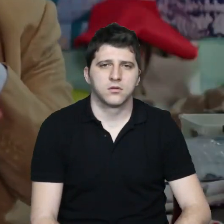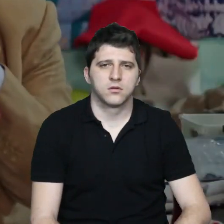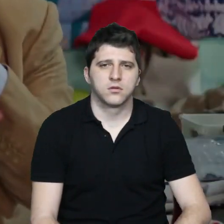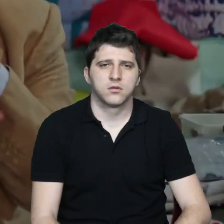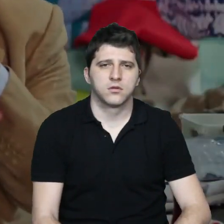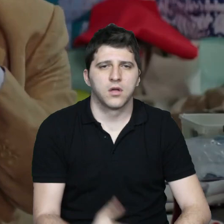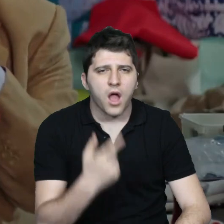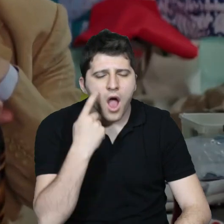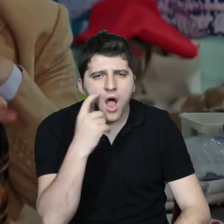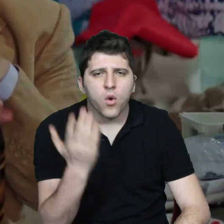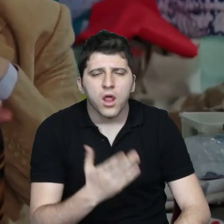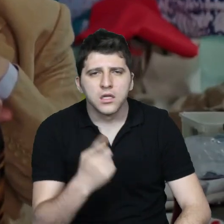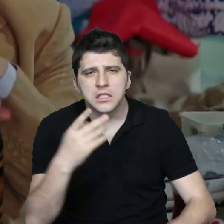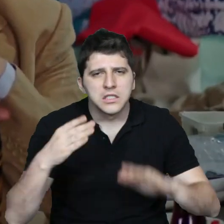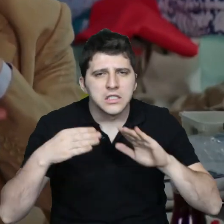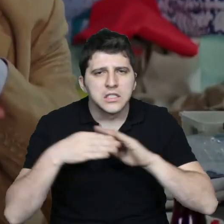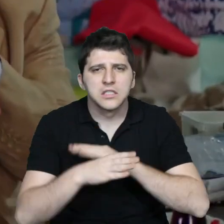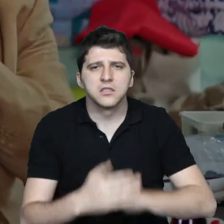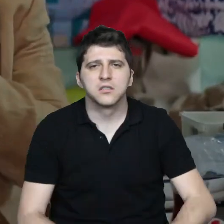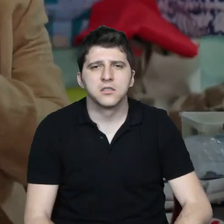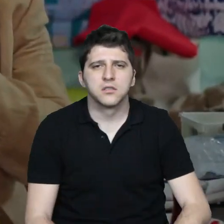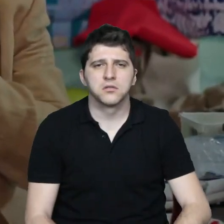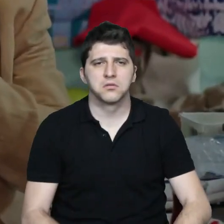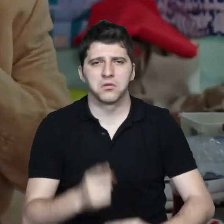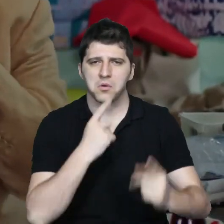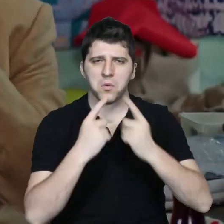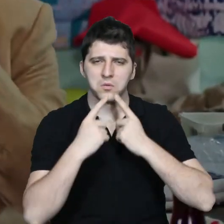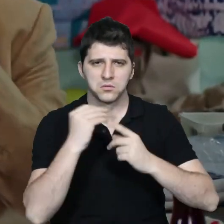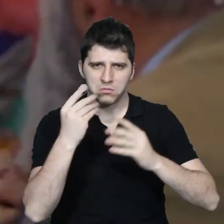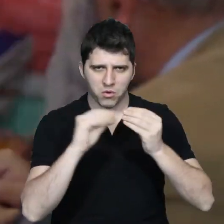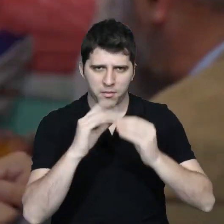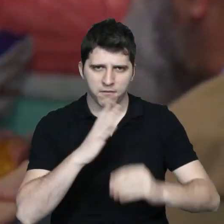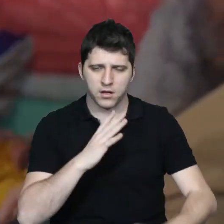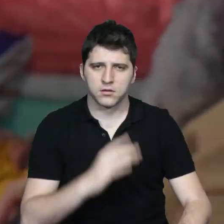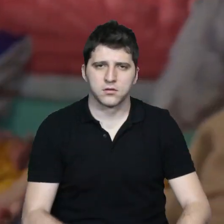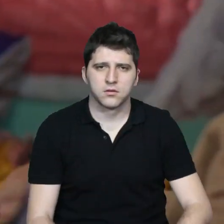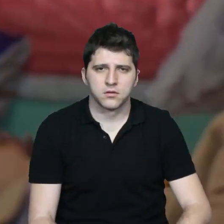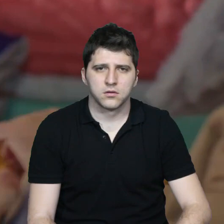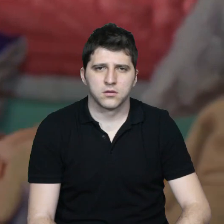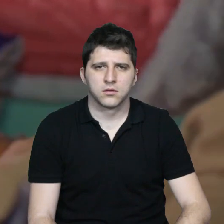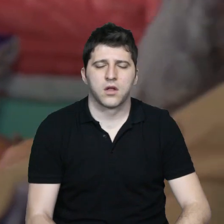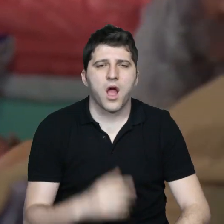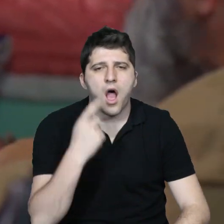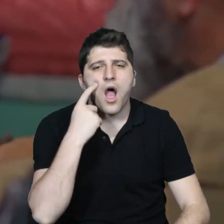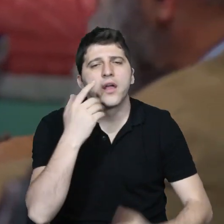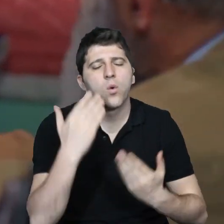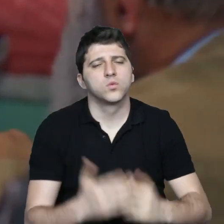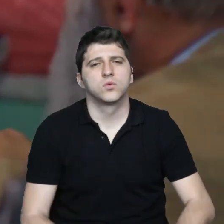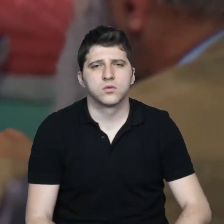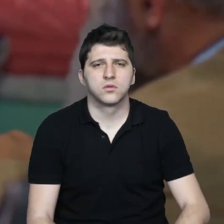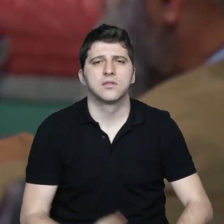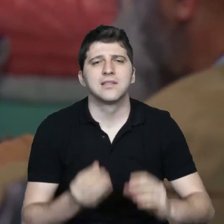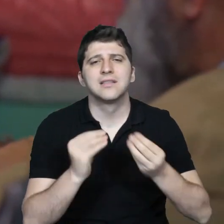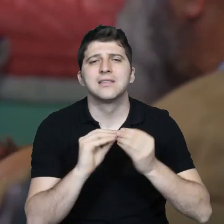Hayrola muhterem, girdin içeri, verdin ceyranı. Bir derdin mi var senin? Hayır olsun.